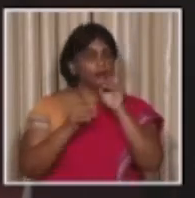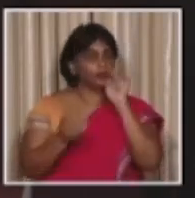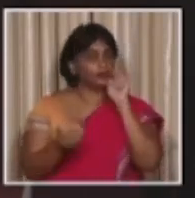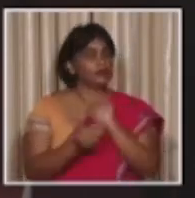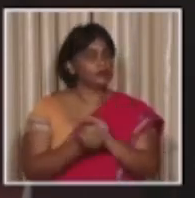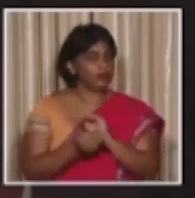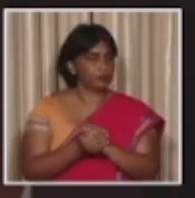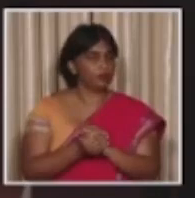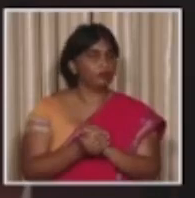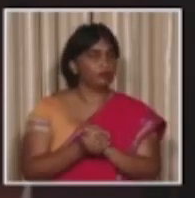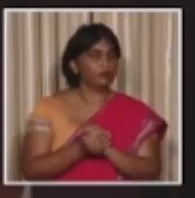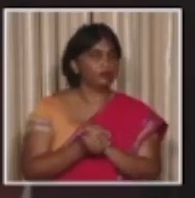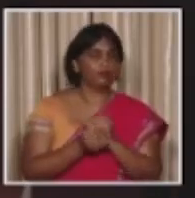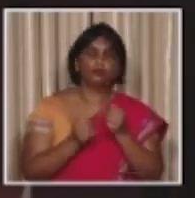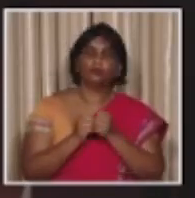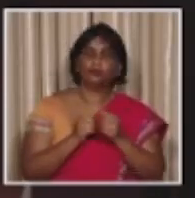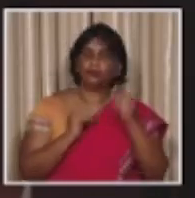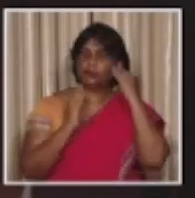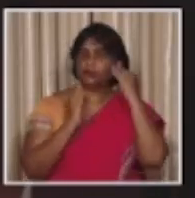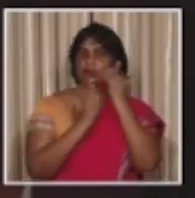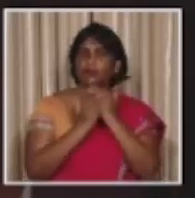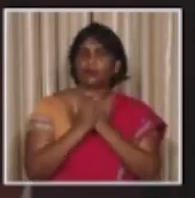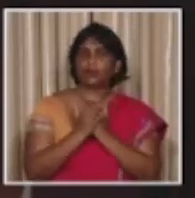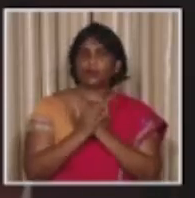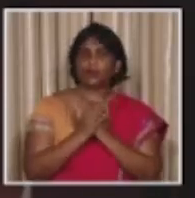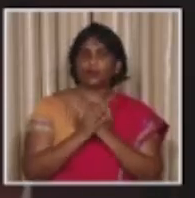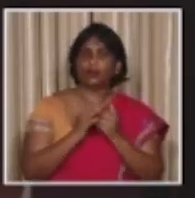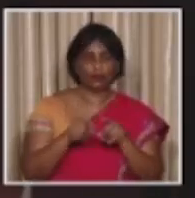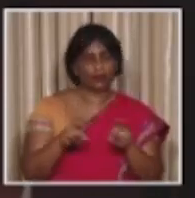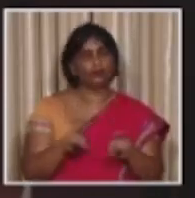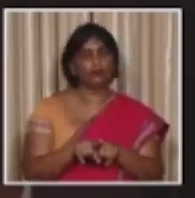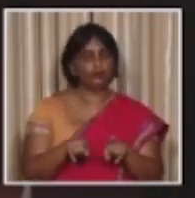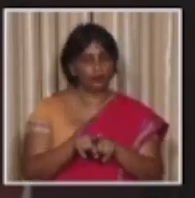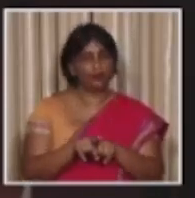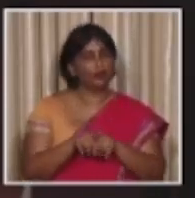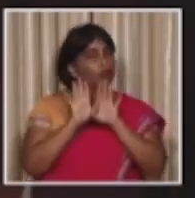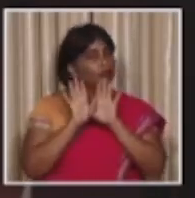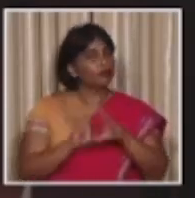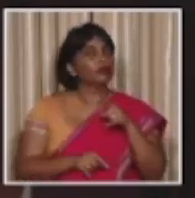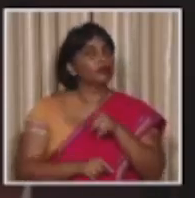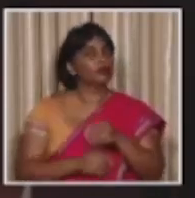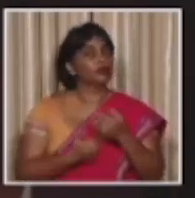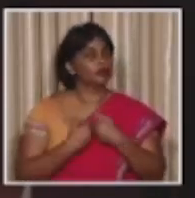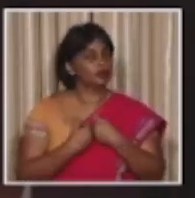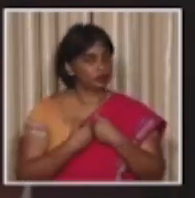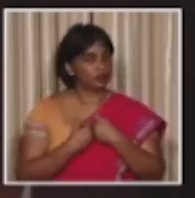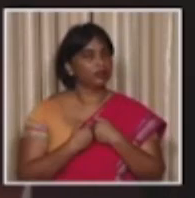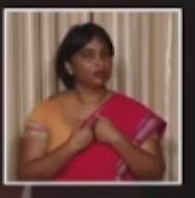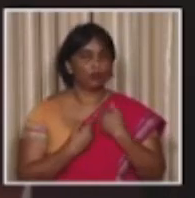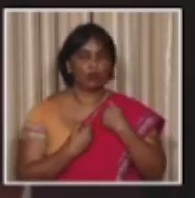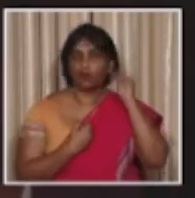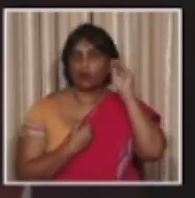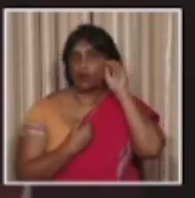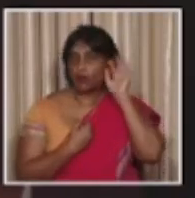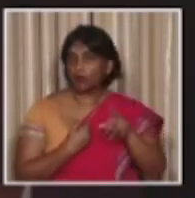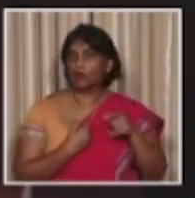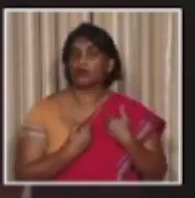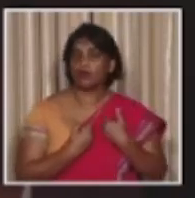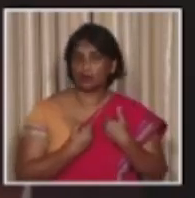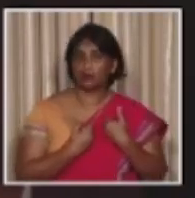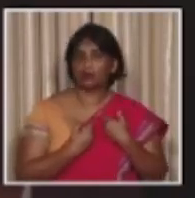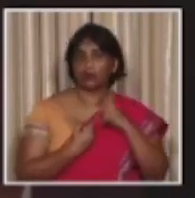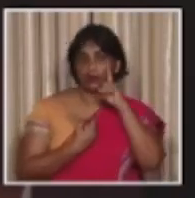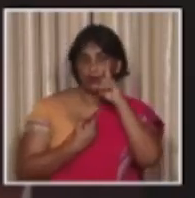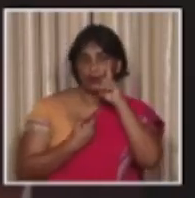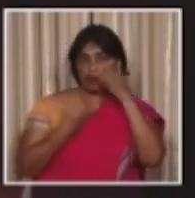සුරක්ෂිතභාවය තහවුරු කරන්නට ඉන්දියාවට ඒ හැකියාව ලැබිලා තිබෙනවා. නමුත් අපි දැනගන්නට ඕන